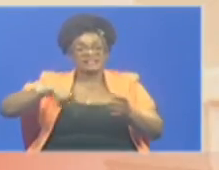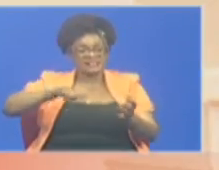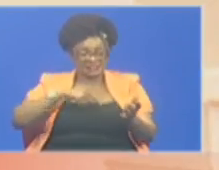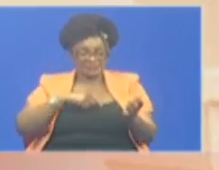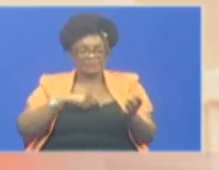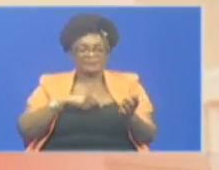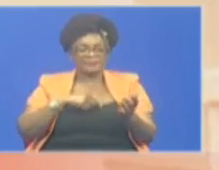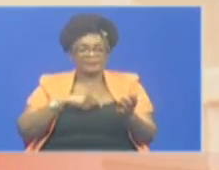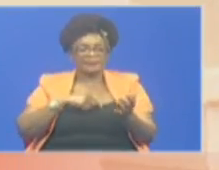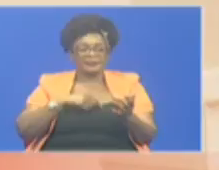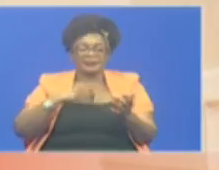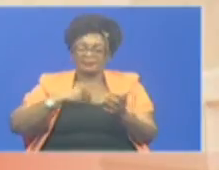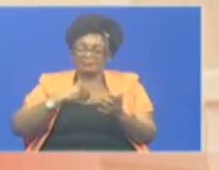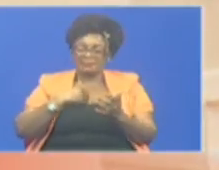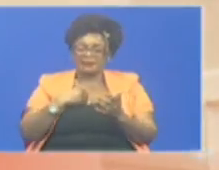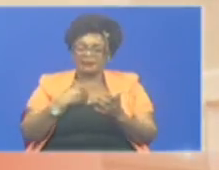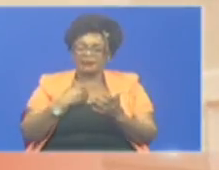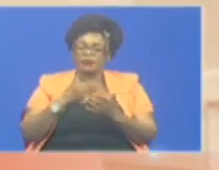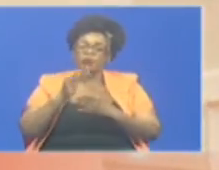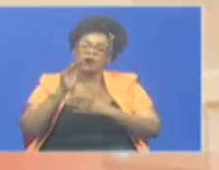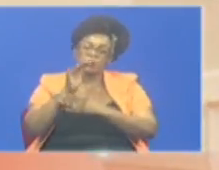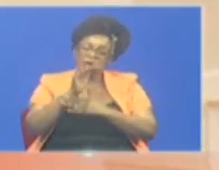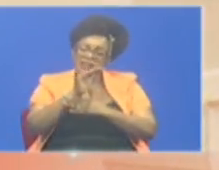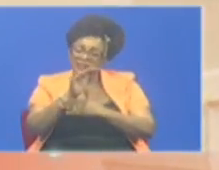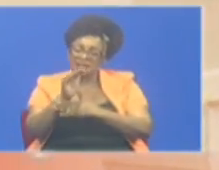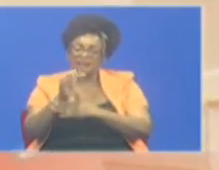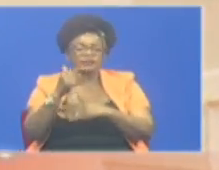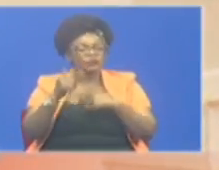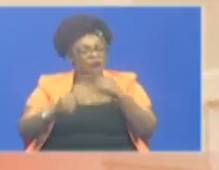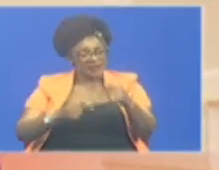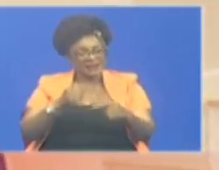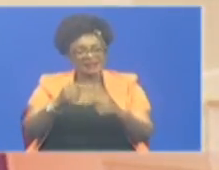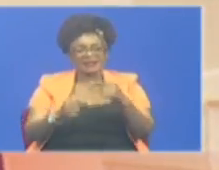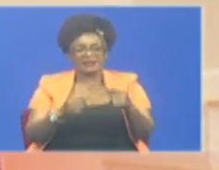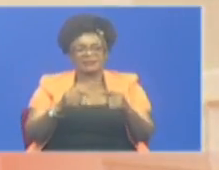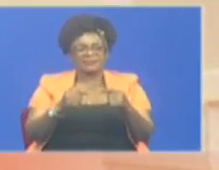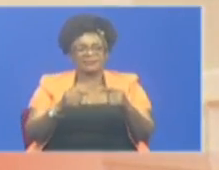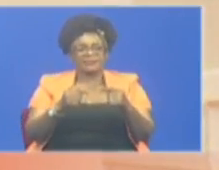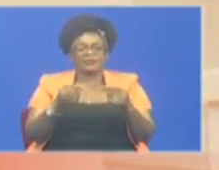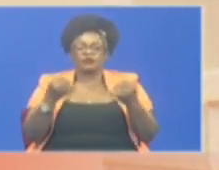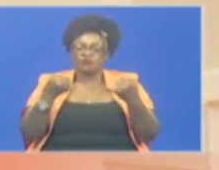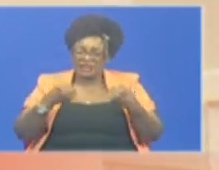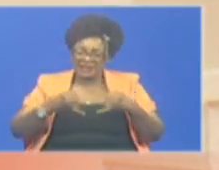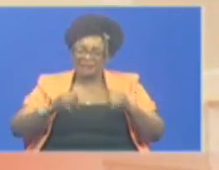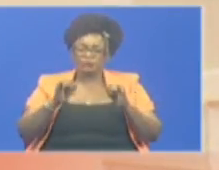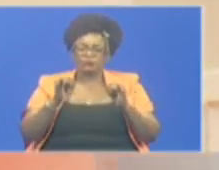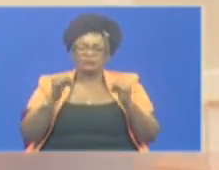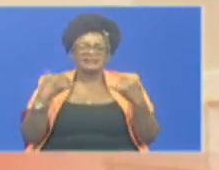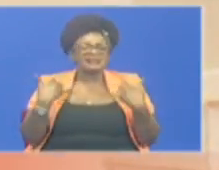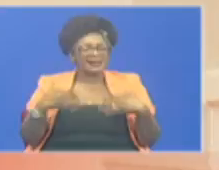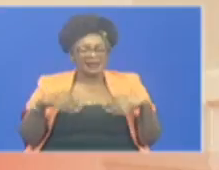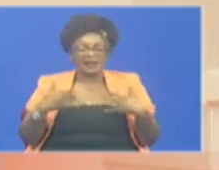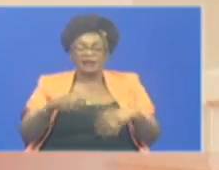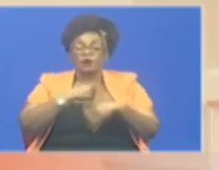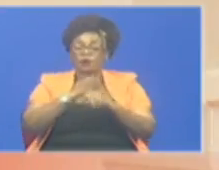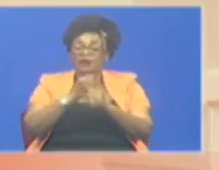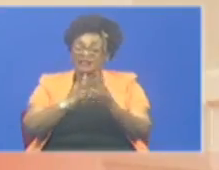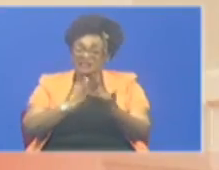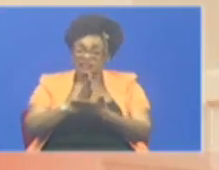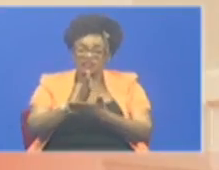Yangu ni kuwauliza tuendelee na tujaribu sana kuhakikisha ya